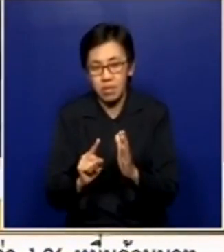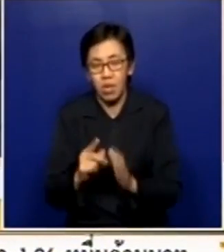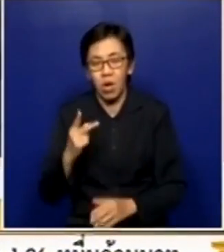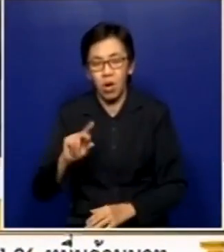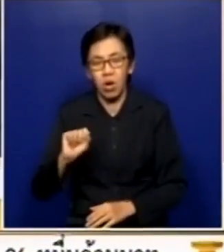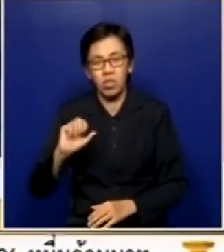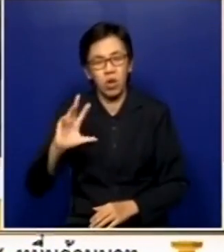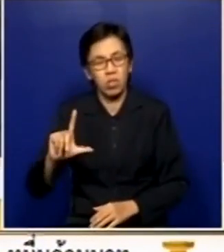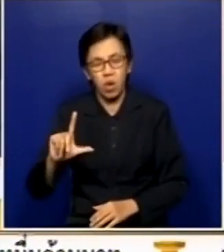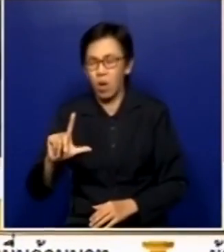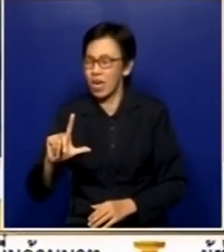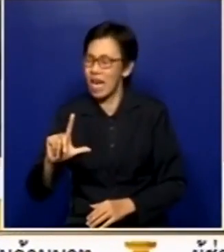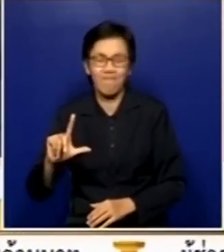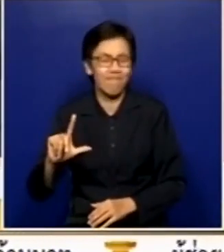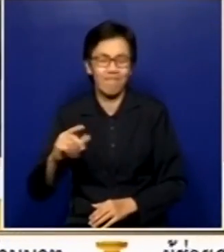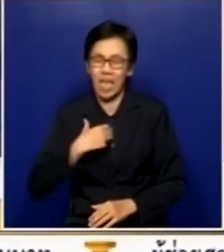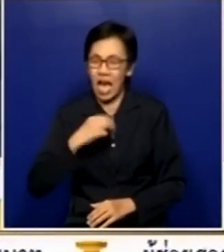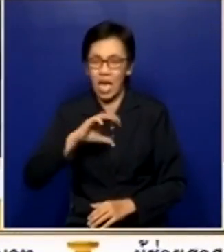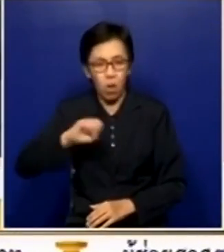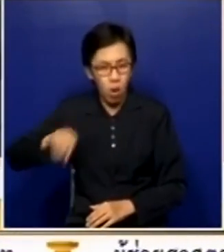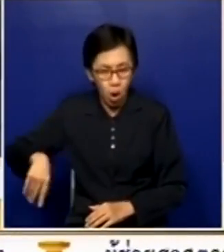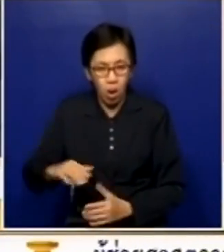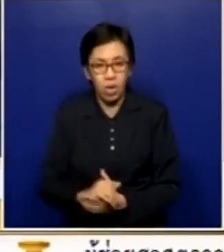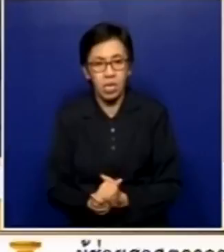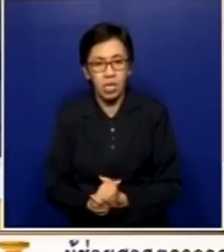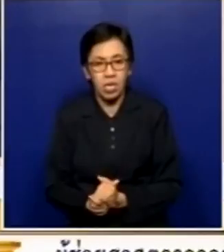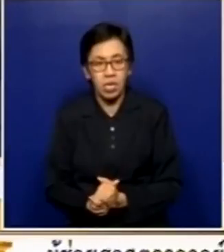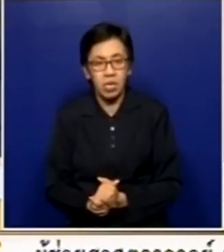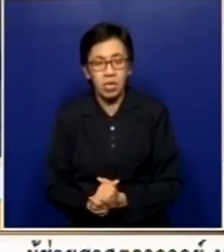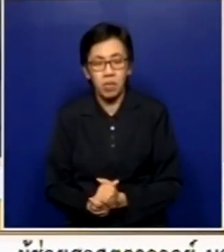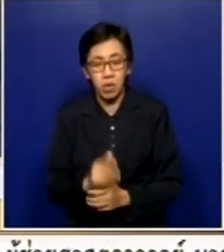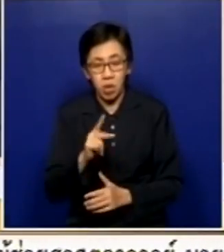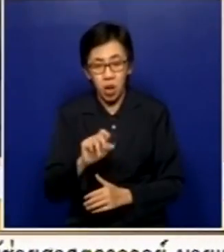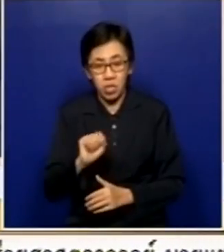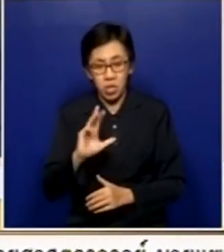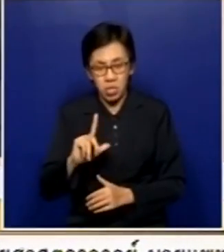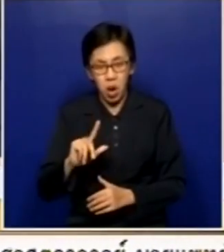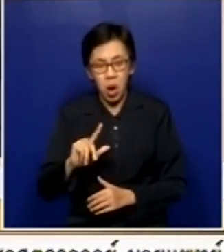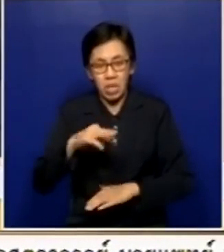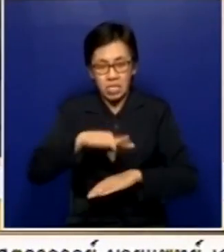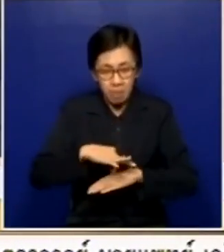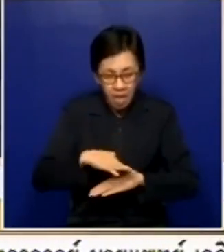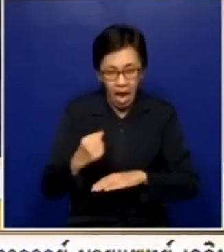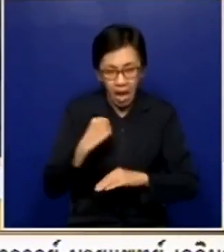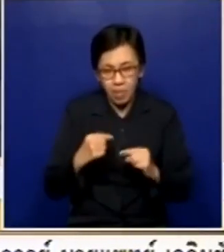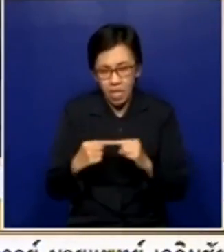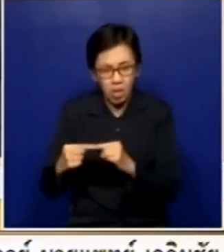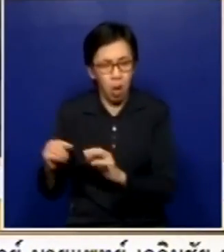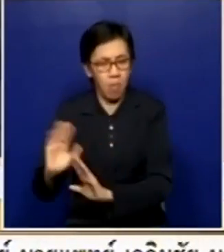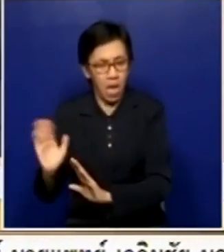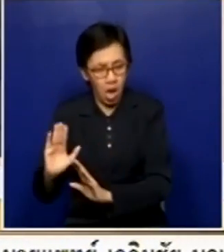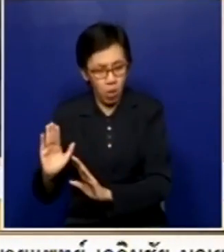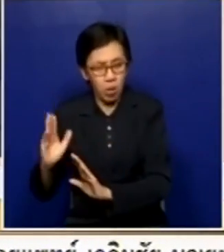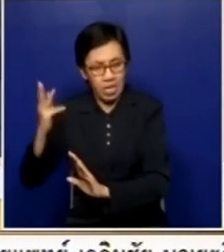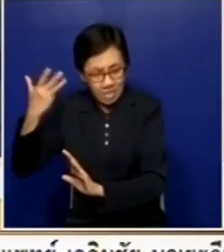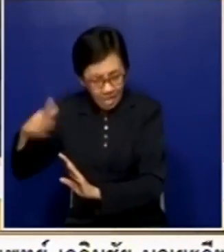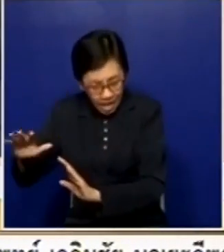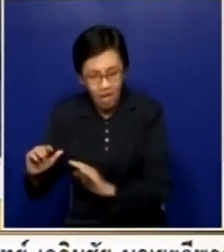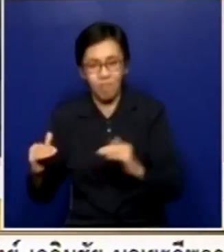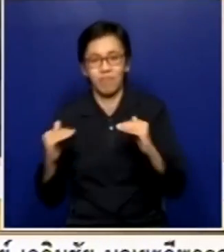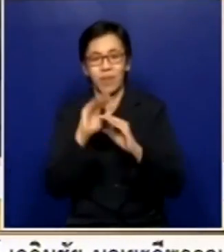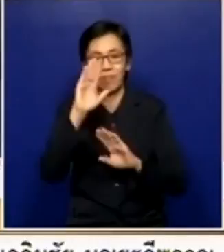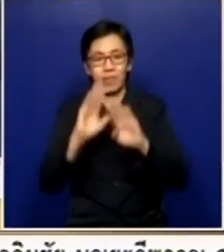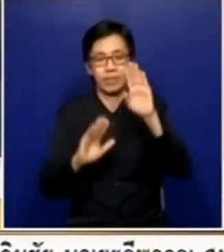ชท์ถ้ารัฐธรรมนูญก่อนแปลว่าต้องยกเลิกกลไกที่สืบทอดอำนาจให้เขาจอก่อนหลังจากนั้นค่อยสร้างหนทางกลับสู่ประชาธิปไตยและเปิดทาง